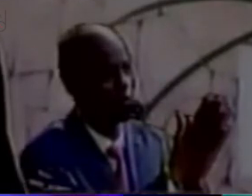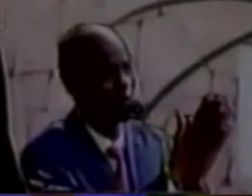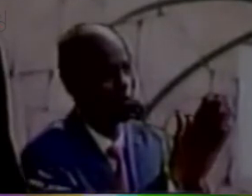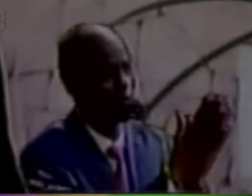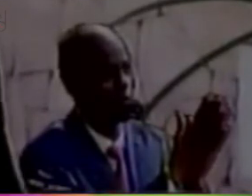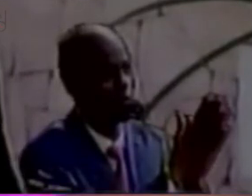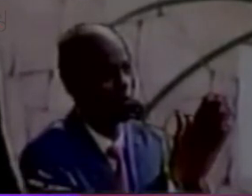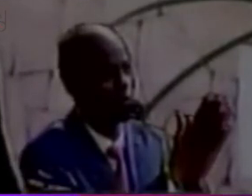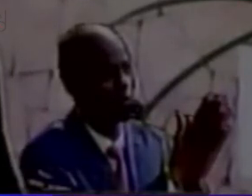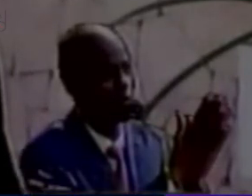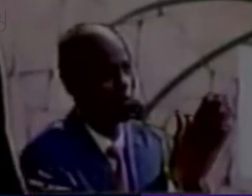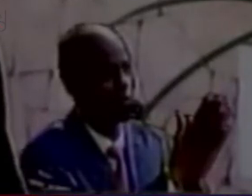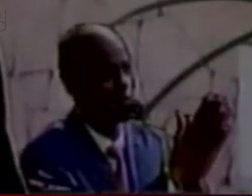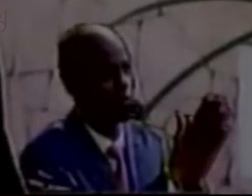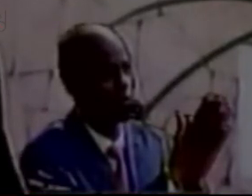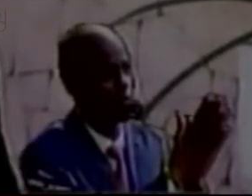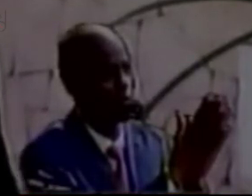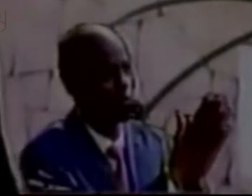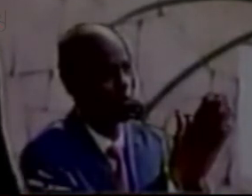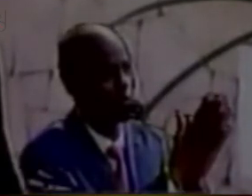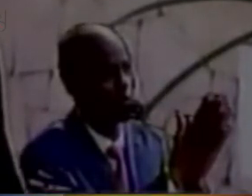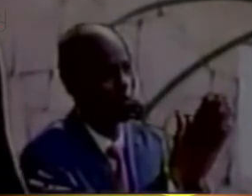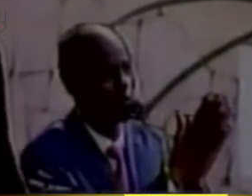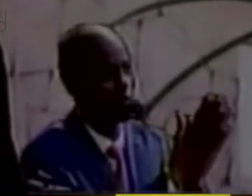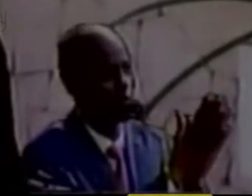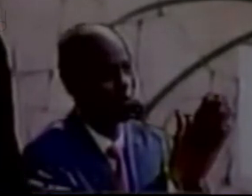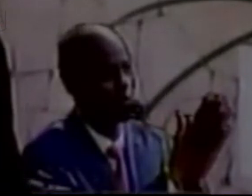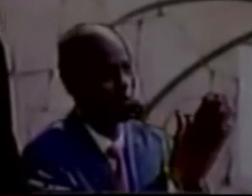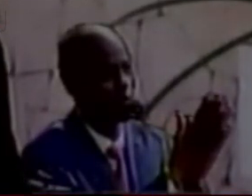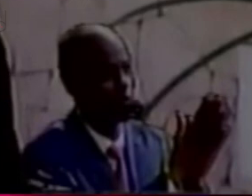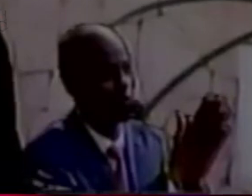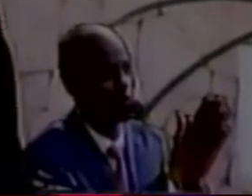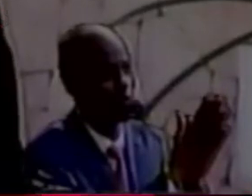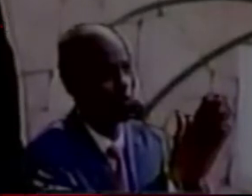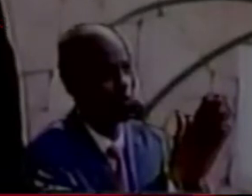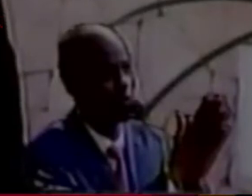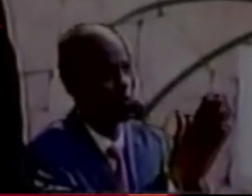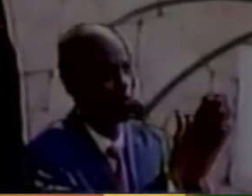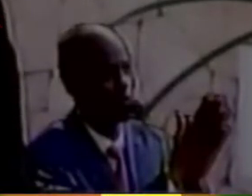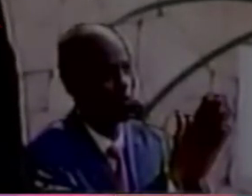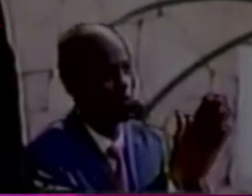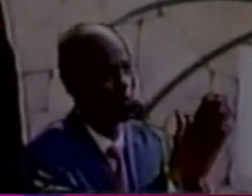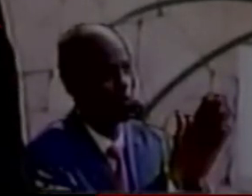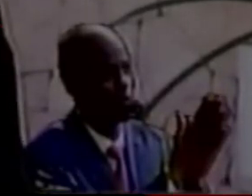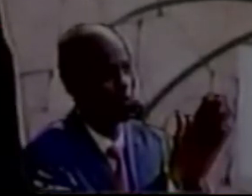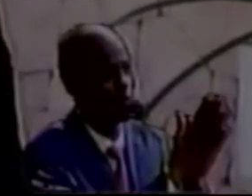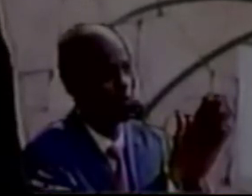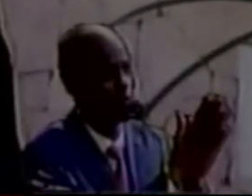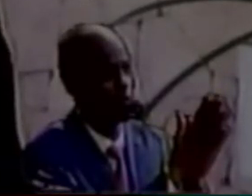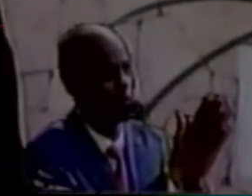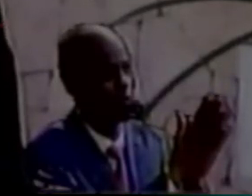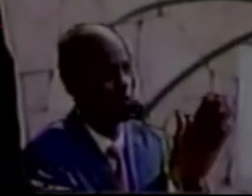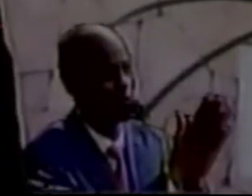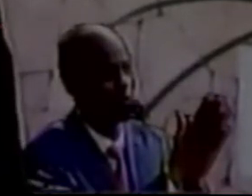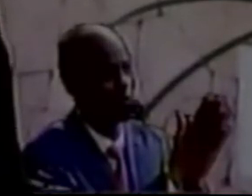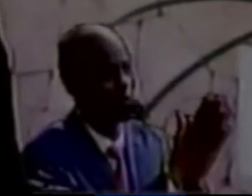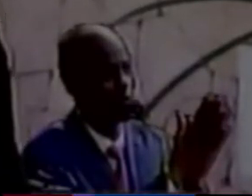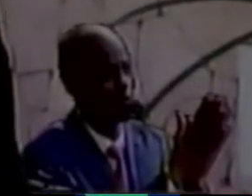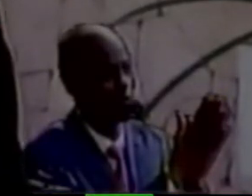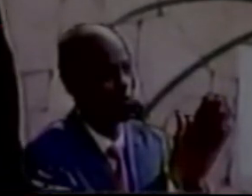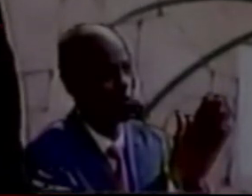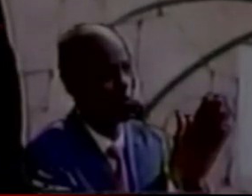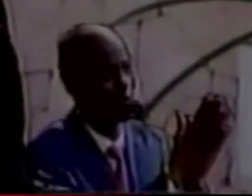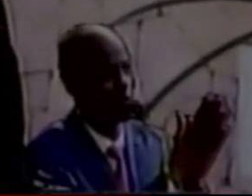le 30 août 1871. Donc 30 août 2021 a fait 150